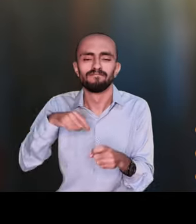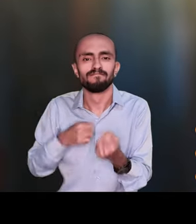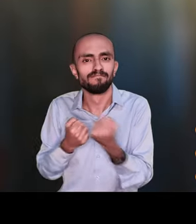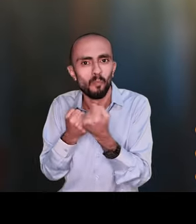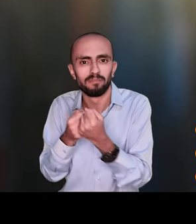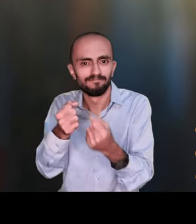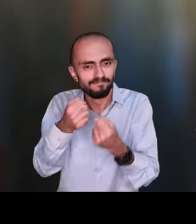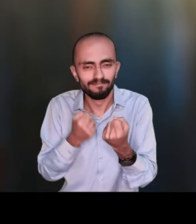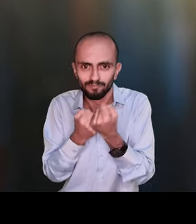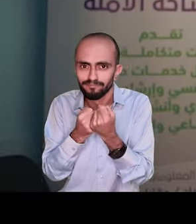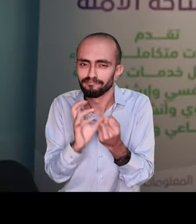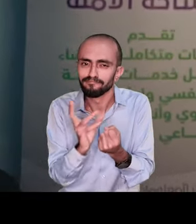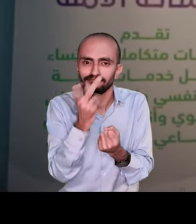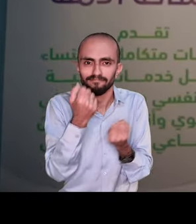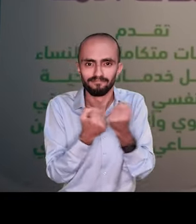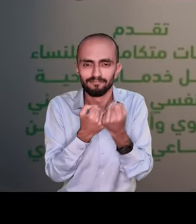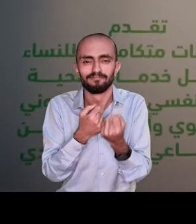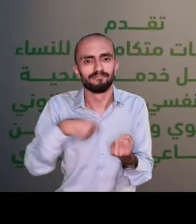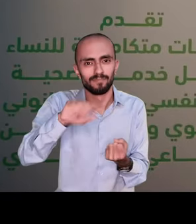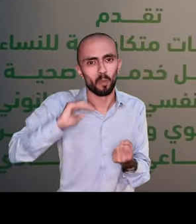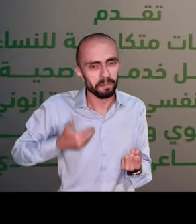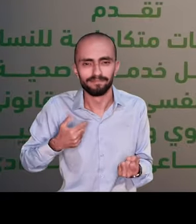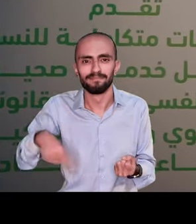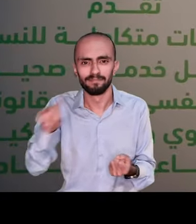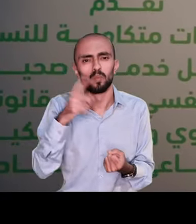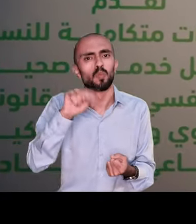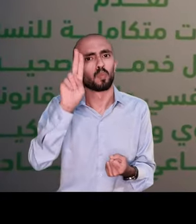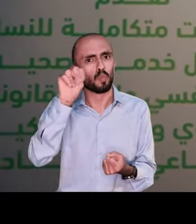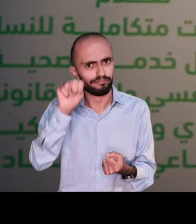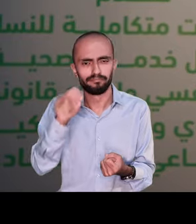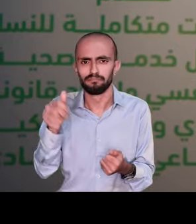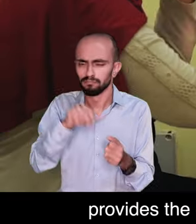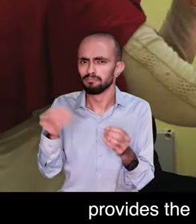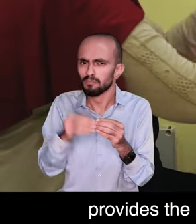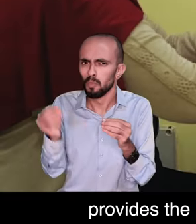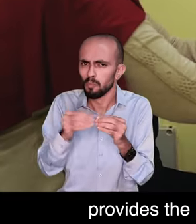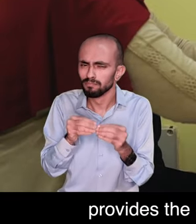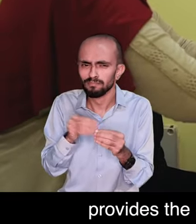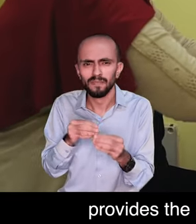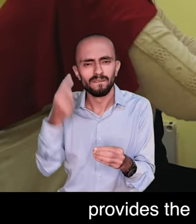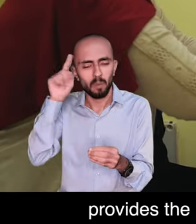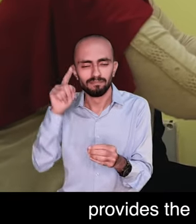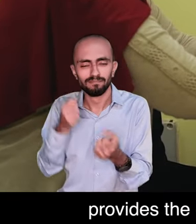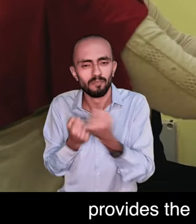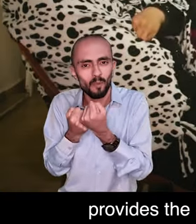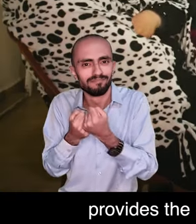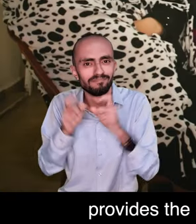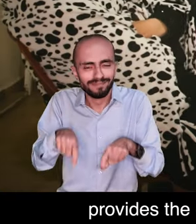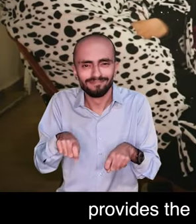هيئة الأمم المتحدة للمرأة وغيرها من الشركاء من الأمم المتحدة بتقديم